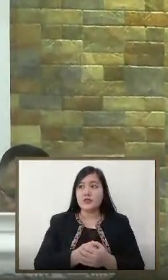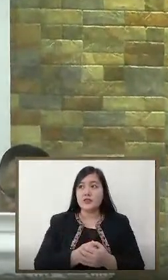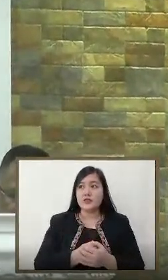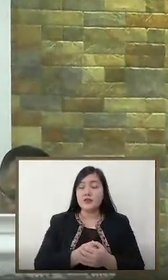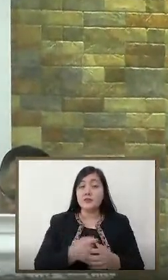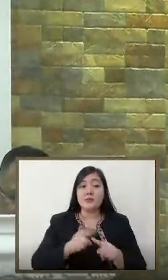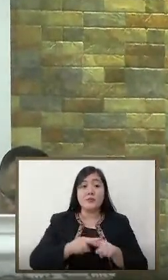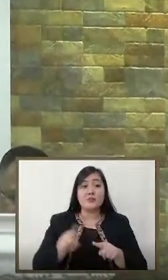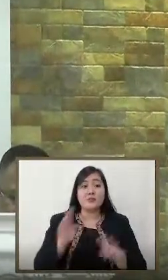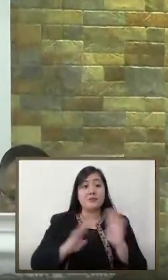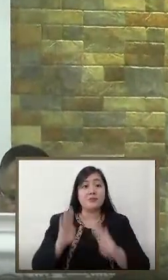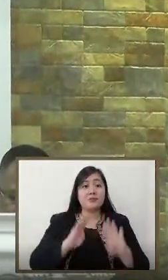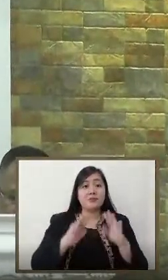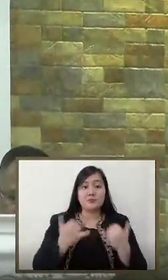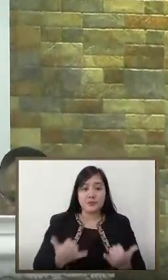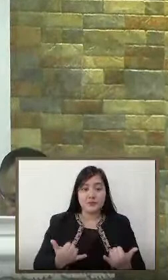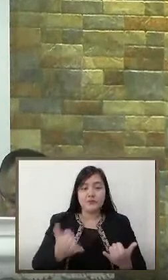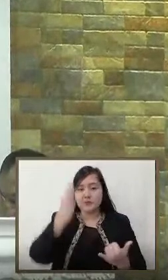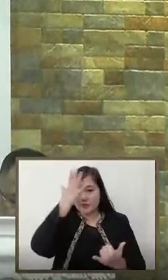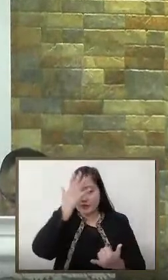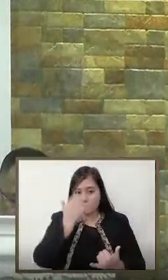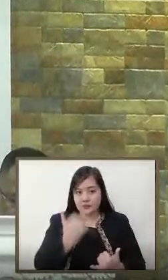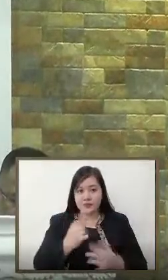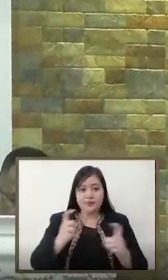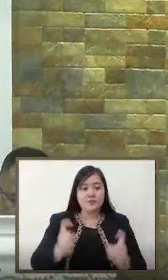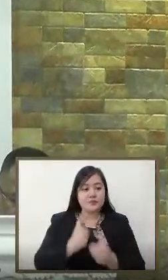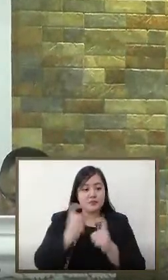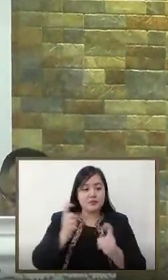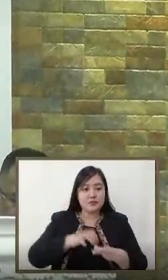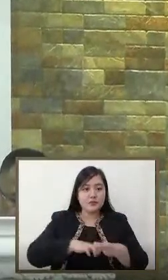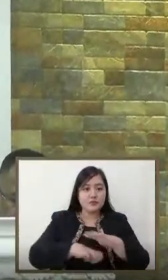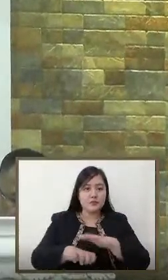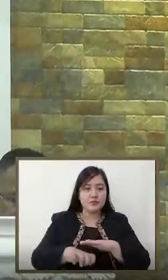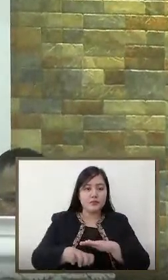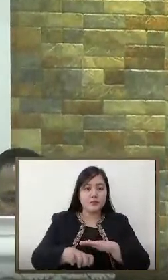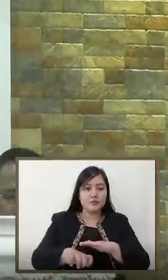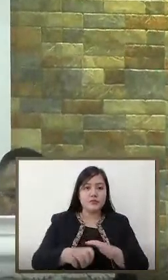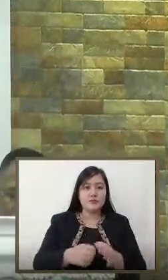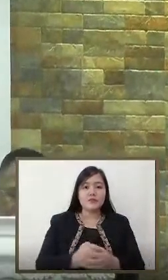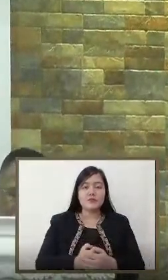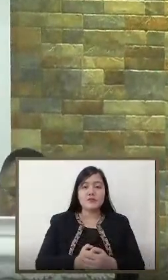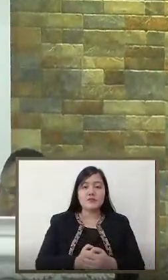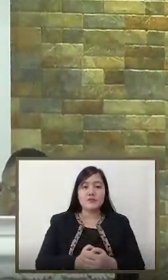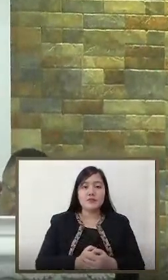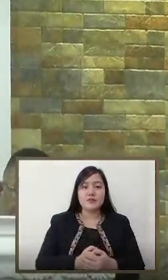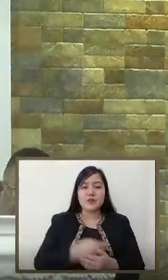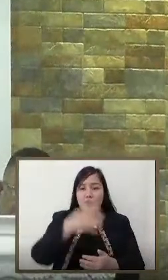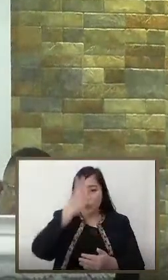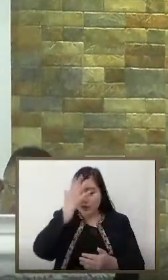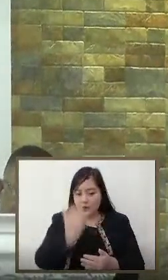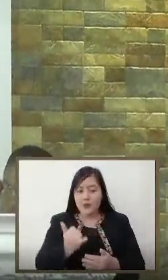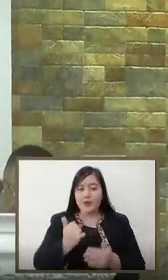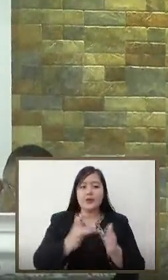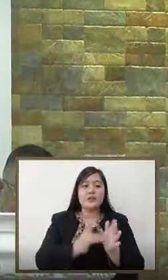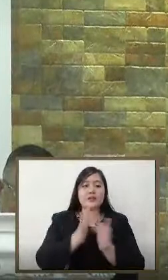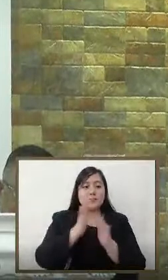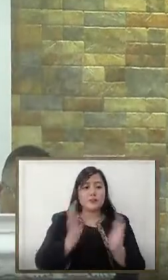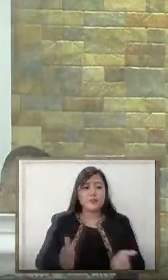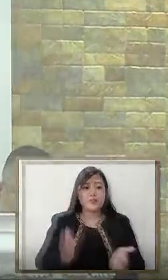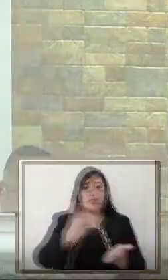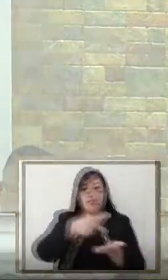Kung bakit nakakapasok ang kasalanan? Amen? Kung bakit bumabagsak ang mga